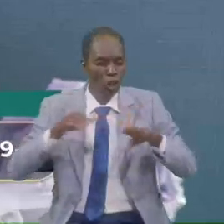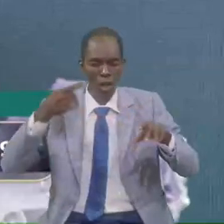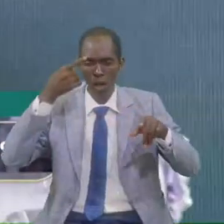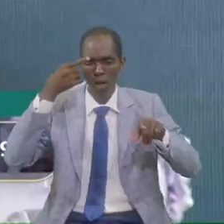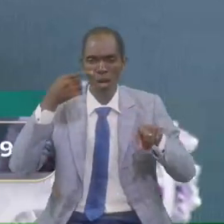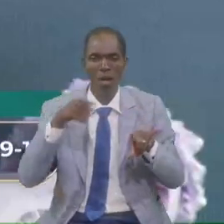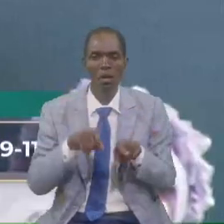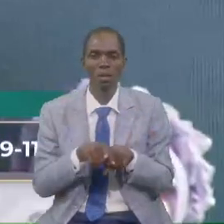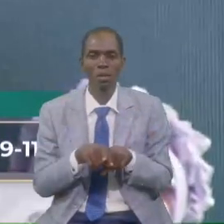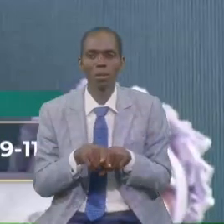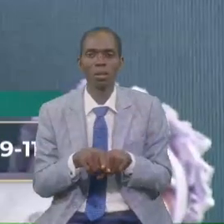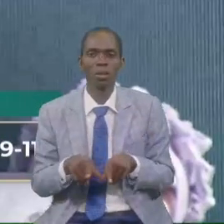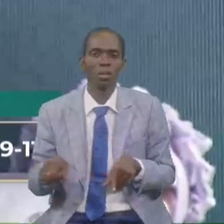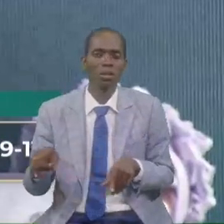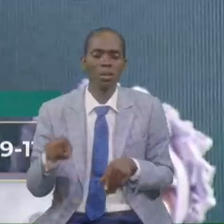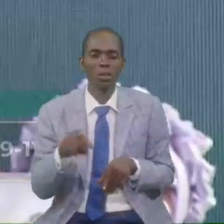d'accord,